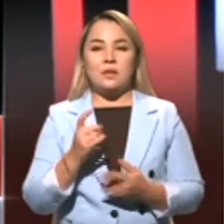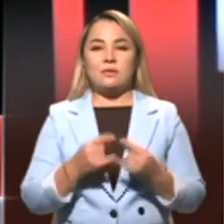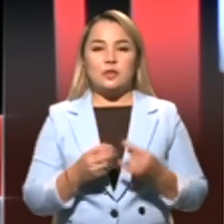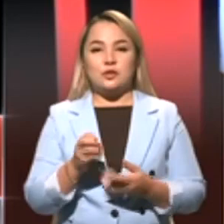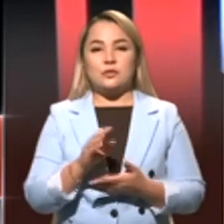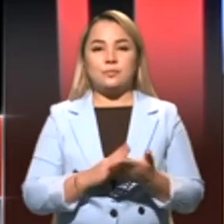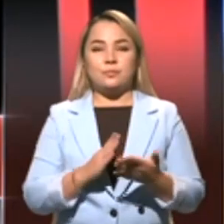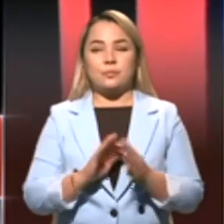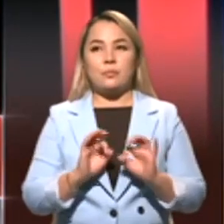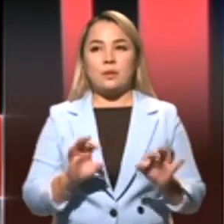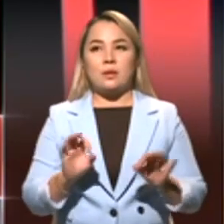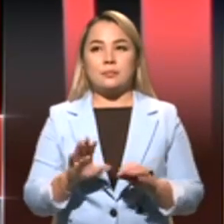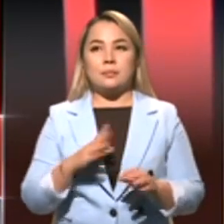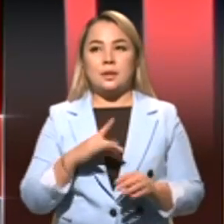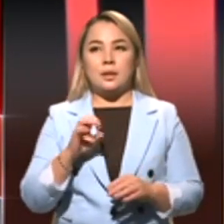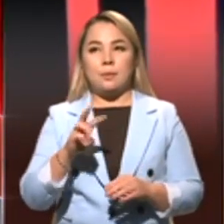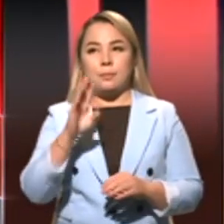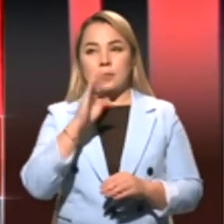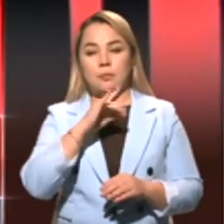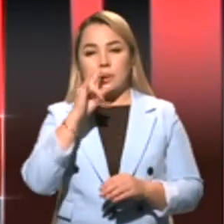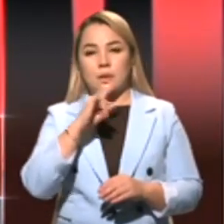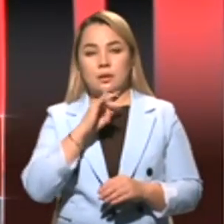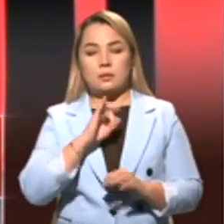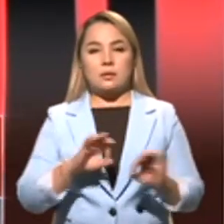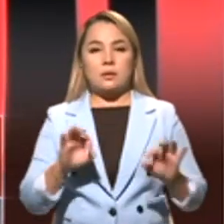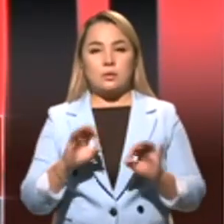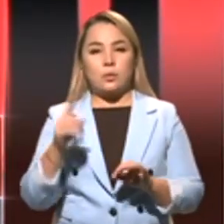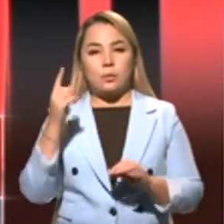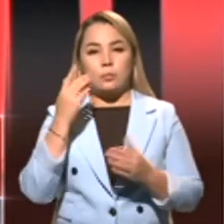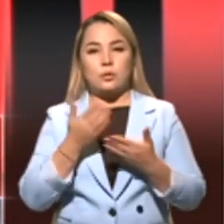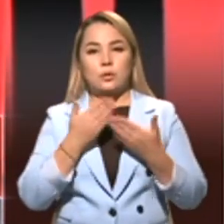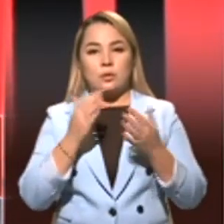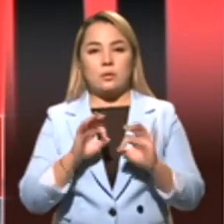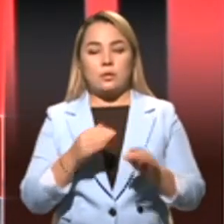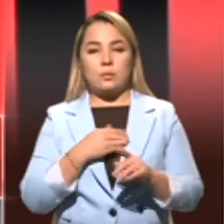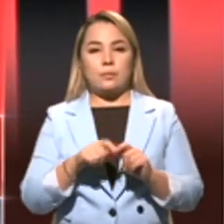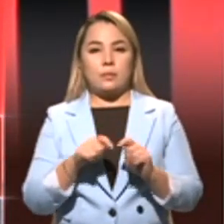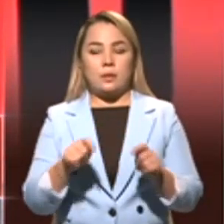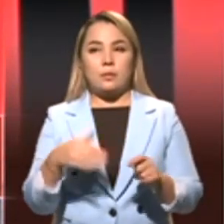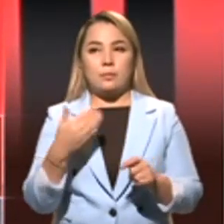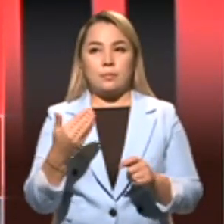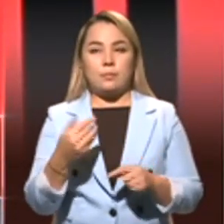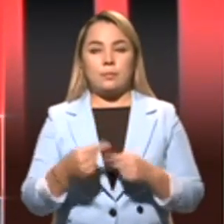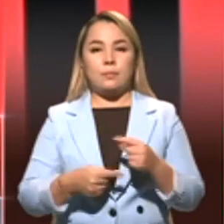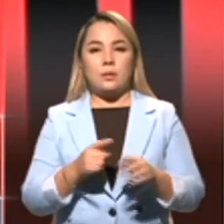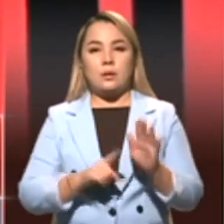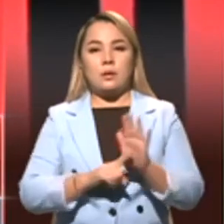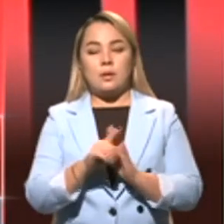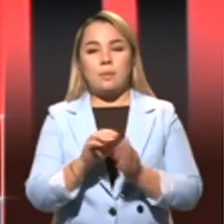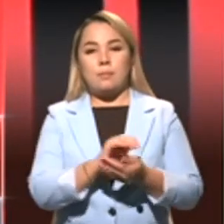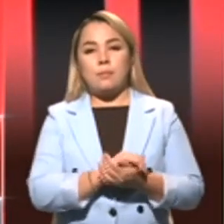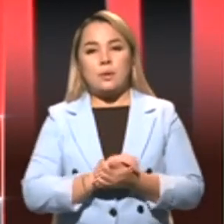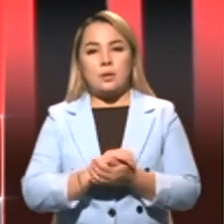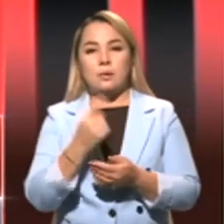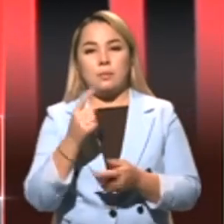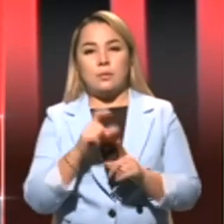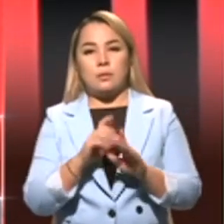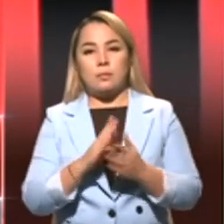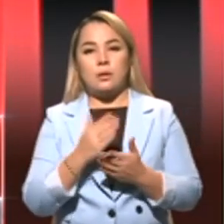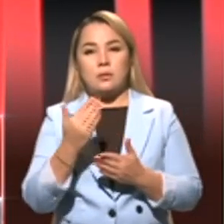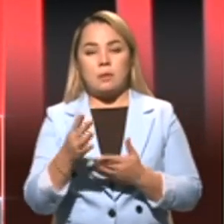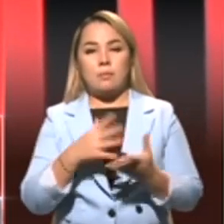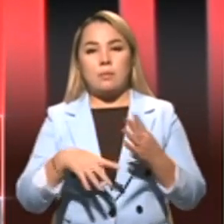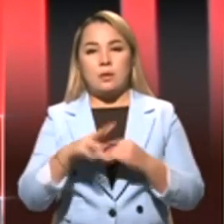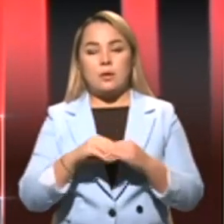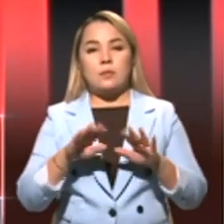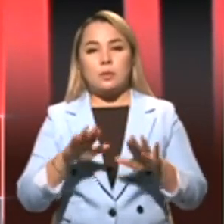жалғастырамыз. Бірден Рим папасының Қазақстан туралы айтқан ойын оқып берсем, сіздерде береке басы бірлікте деген мәтел бар. Бұл